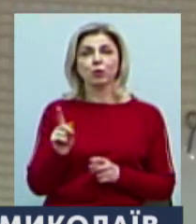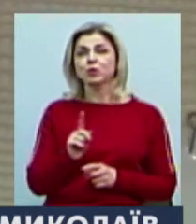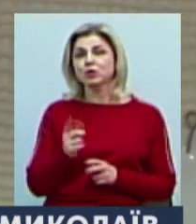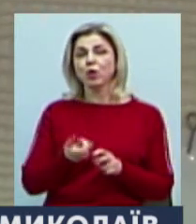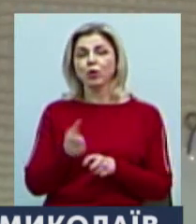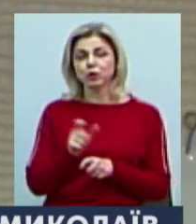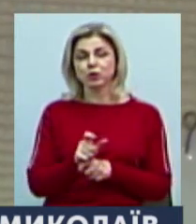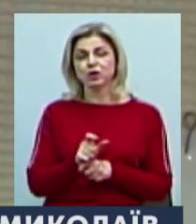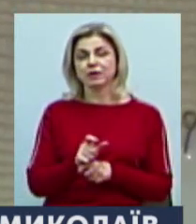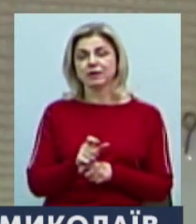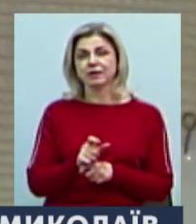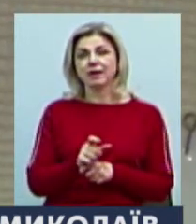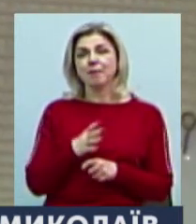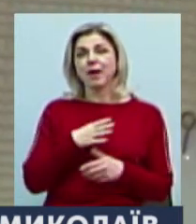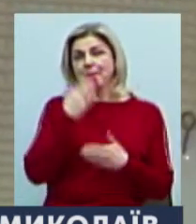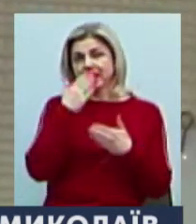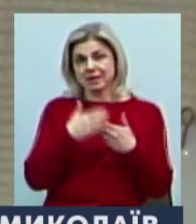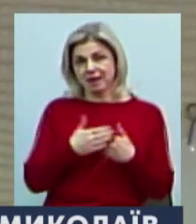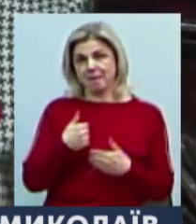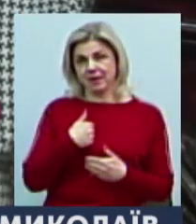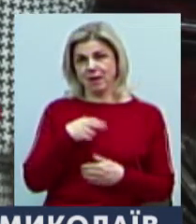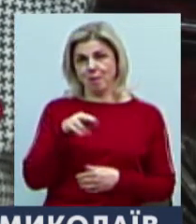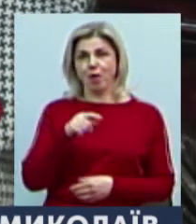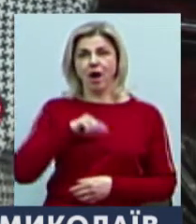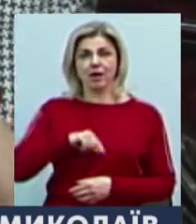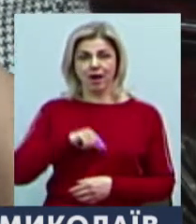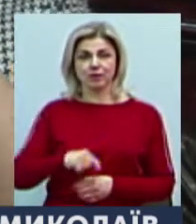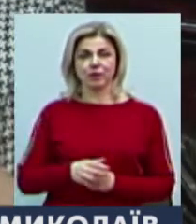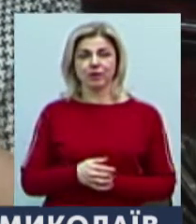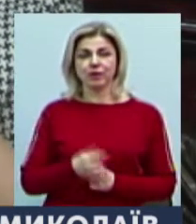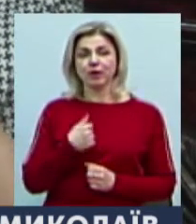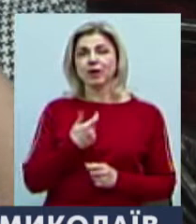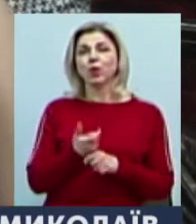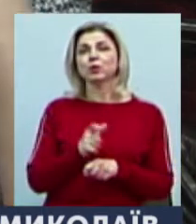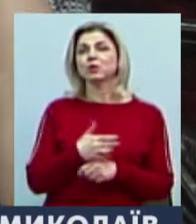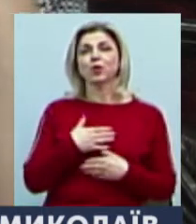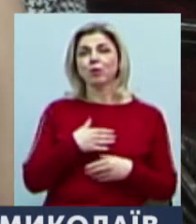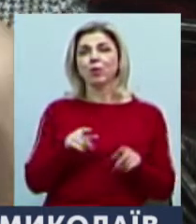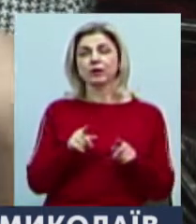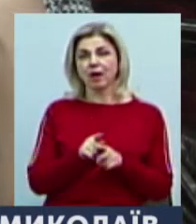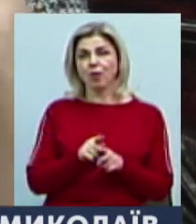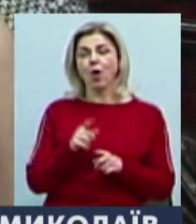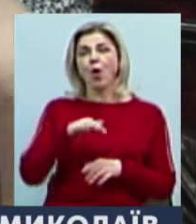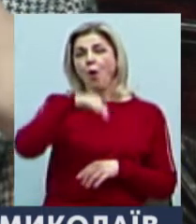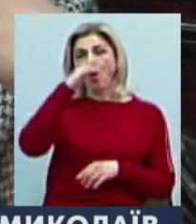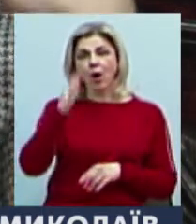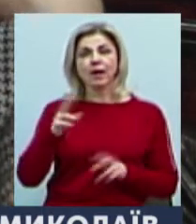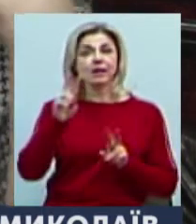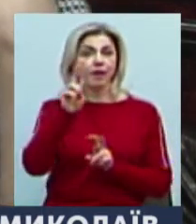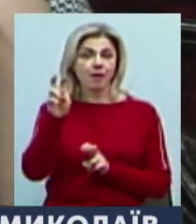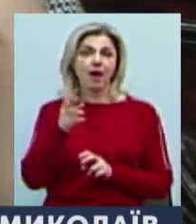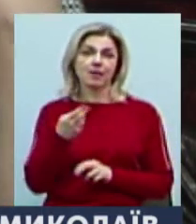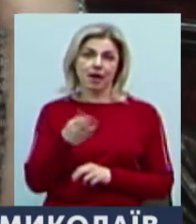дуже близька мені по характеру. Я дуже люблю таку горну тематику, для мене